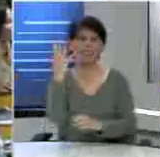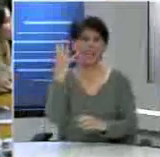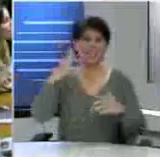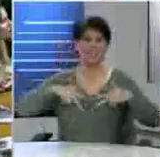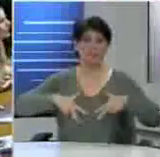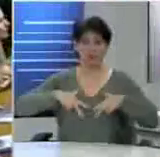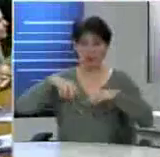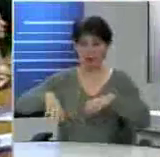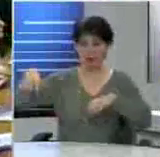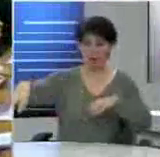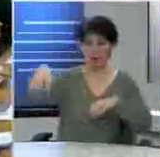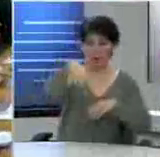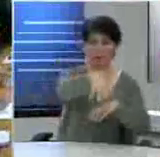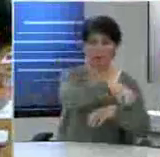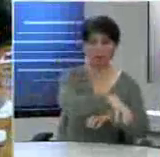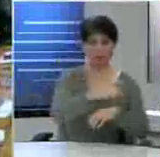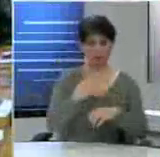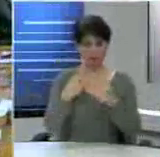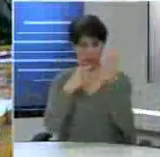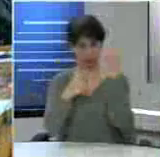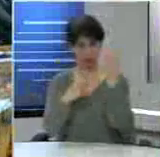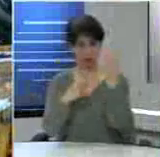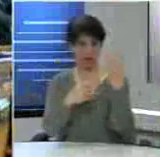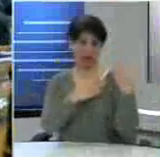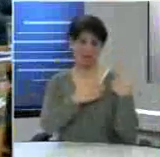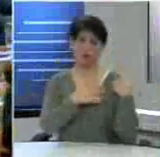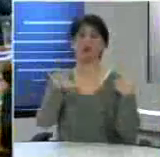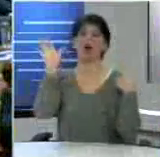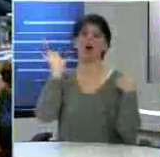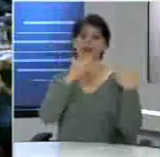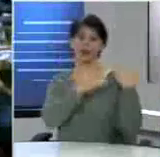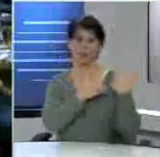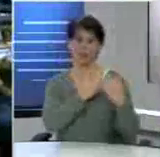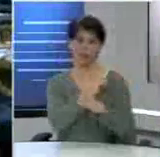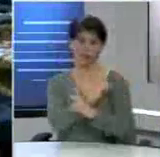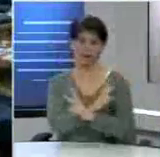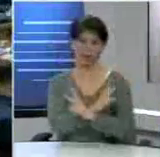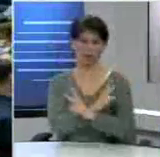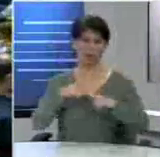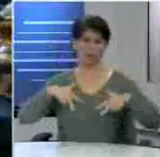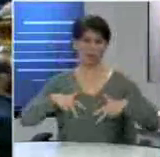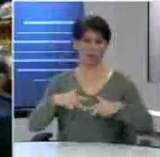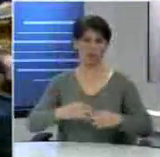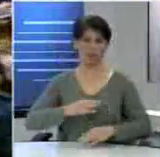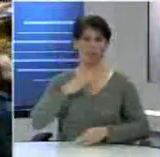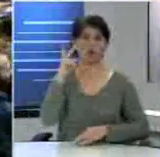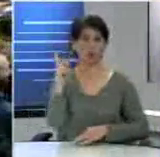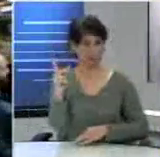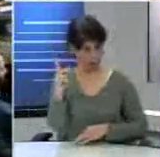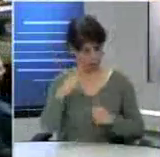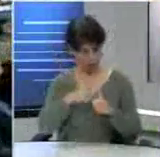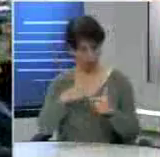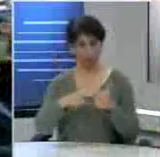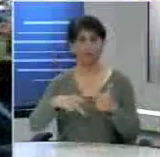4 υπουργούς. Τον αρμόδιο-αναρμόδιο, από ό,τι φαίνεται, αναπληρωτή υπουργό, τον κύριο Κουμουτσάκο,